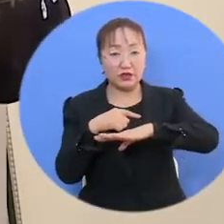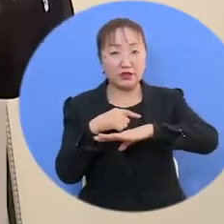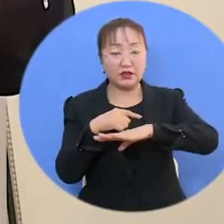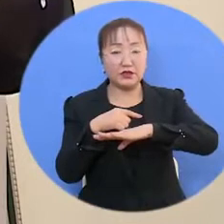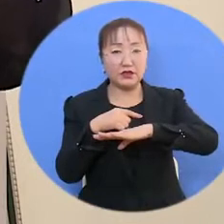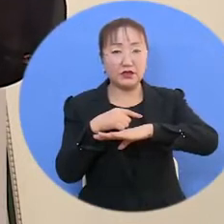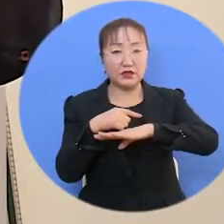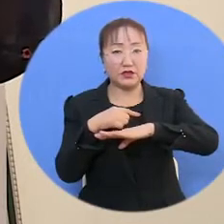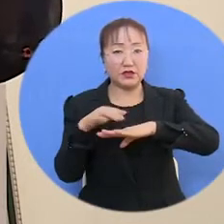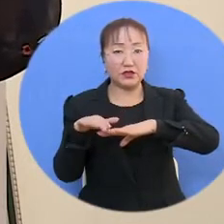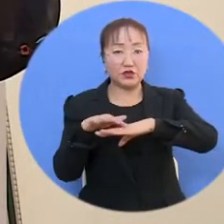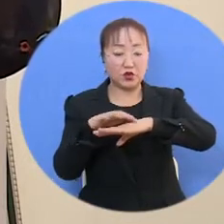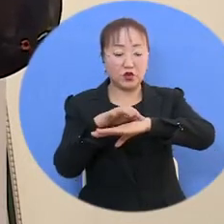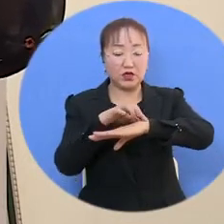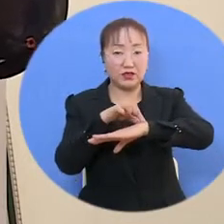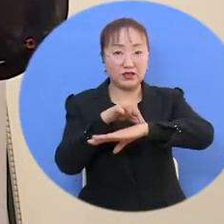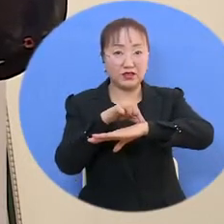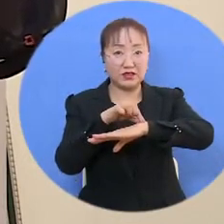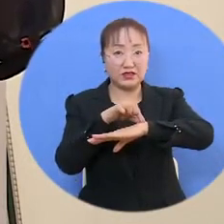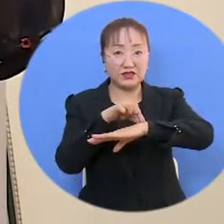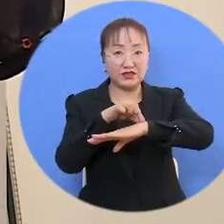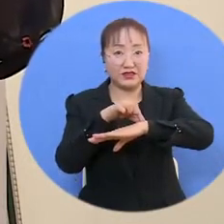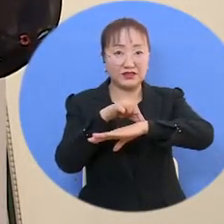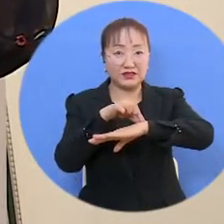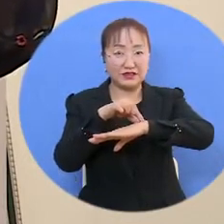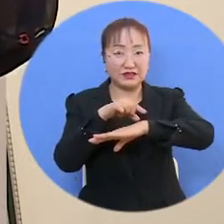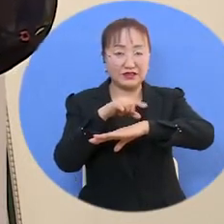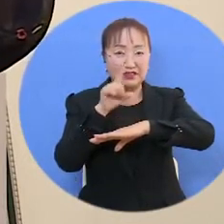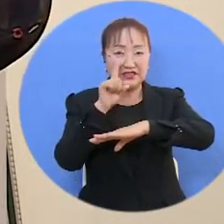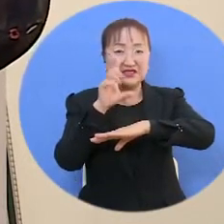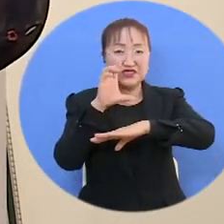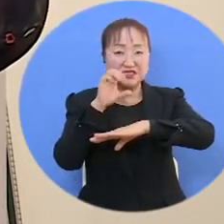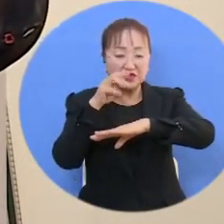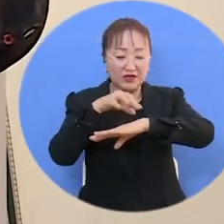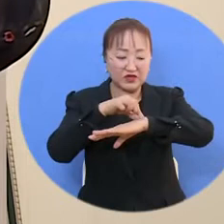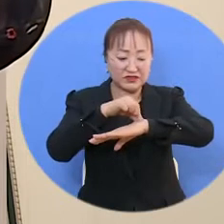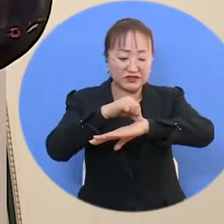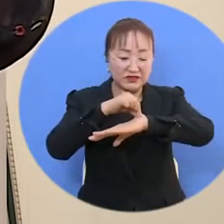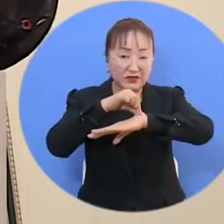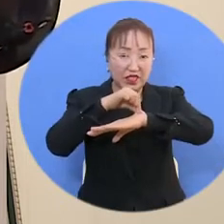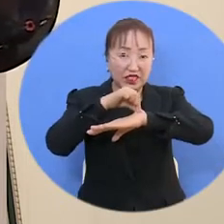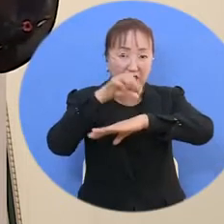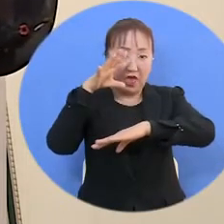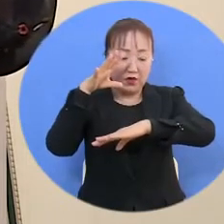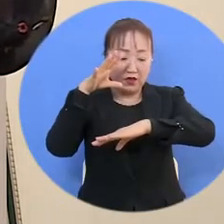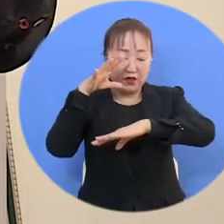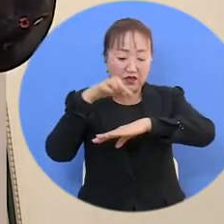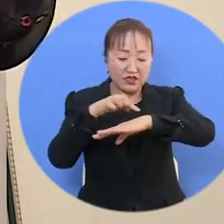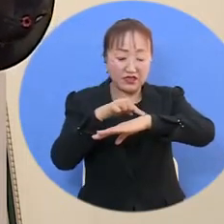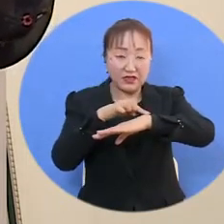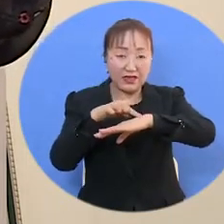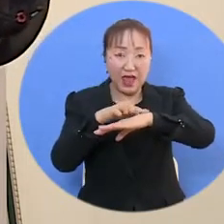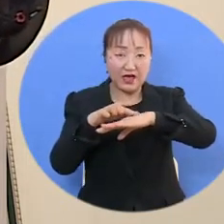байрлуулна. Шууны хэсгээс 1 см зузаантай чимхээд тавина. Ингэхэд чиний